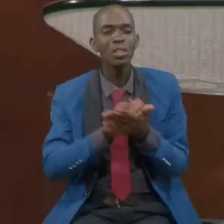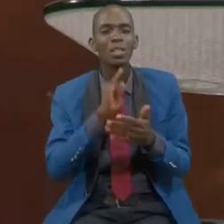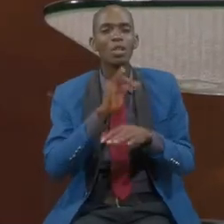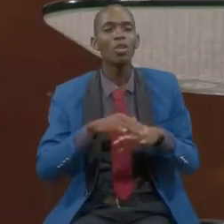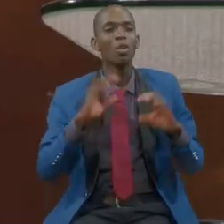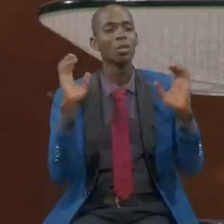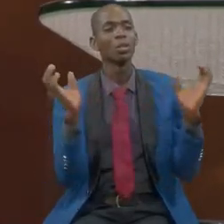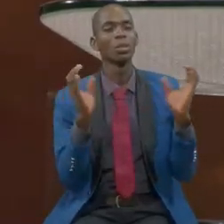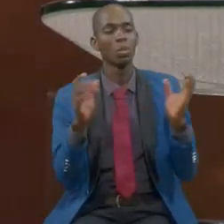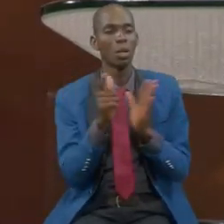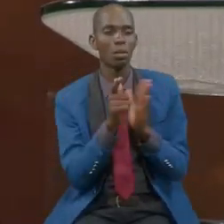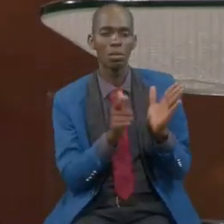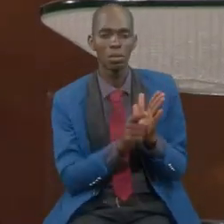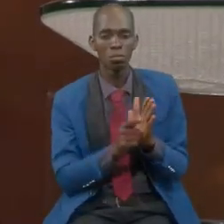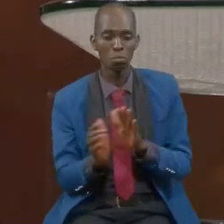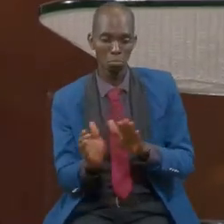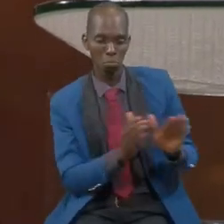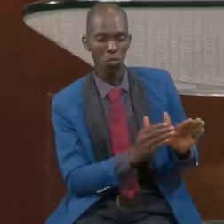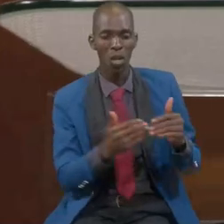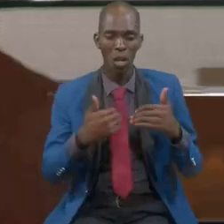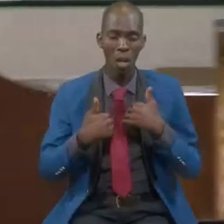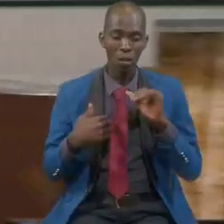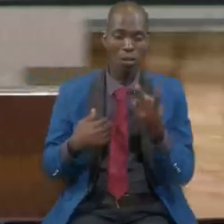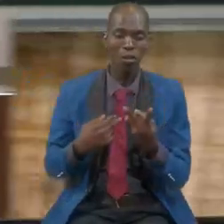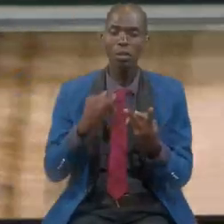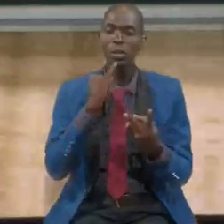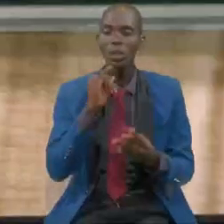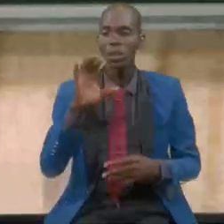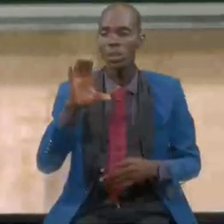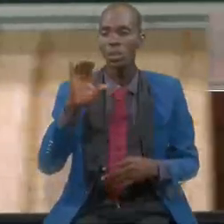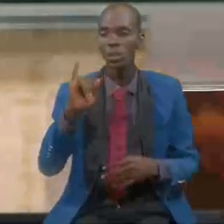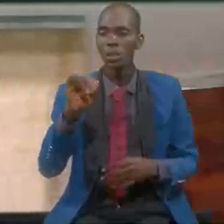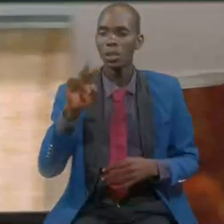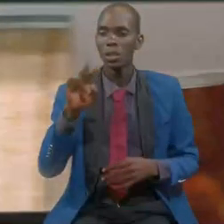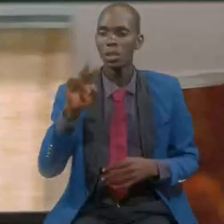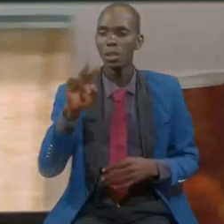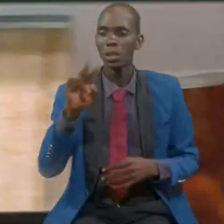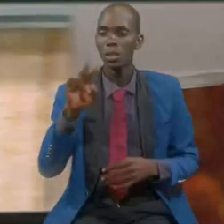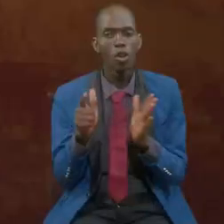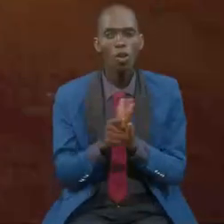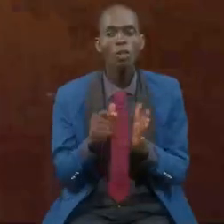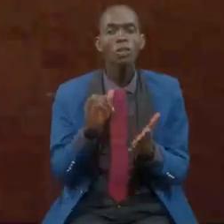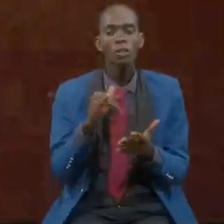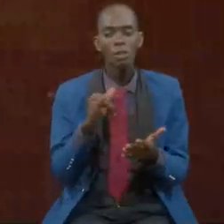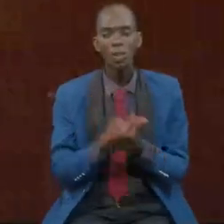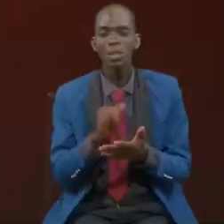est impur. Les lois cérémoniales. Il y a les lois civiles